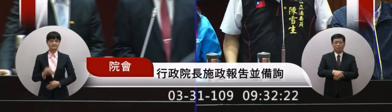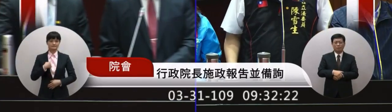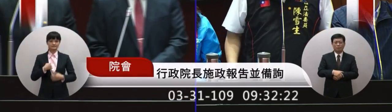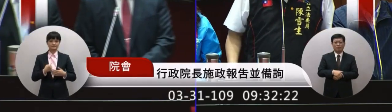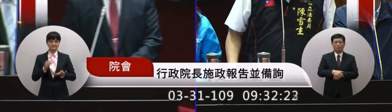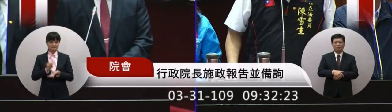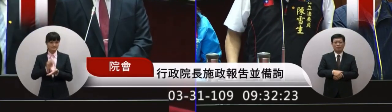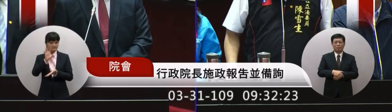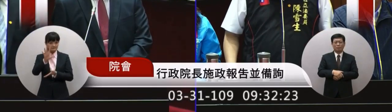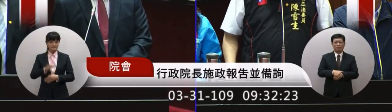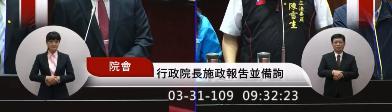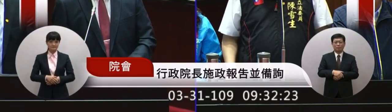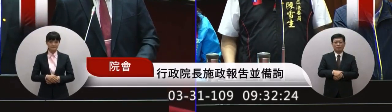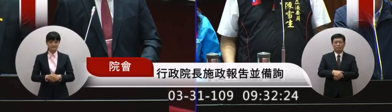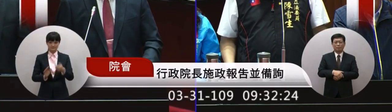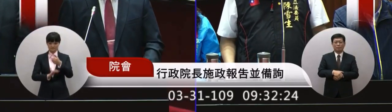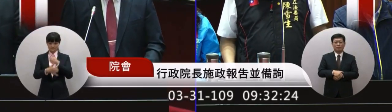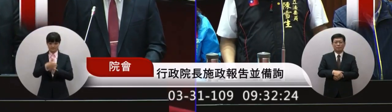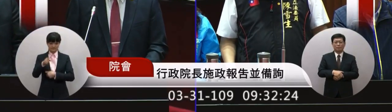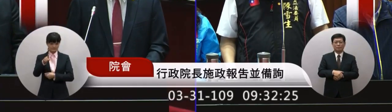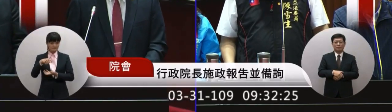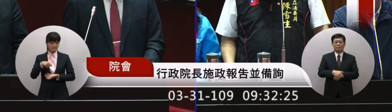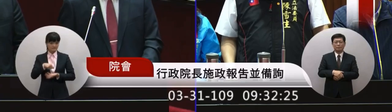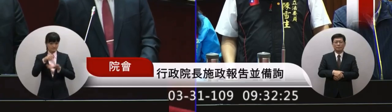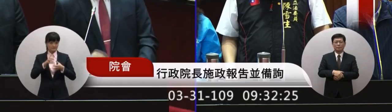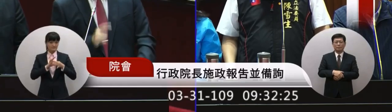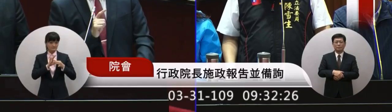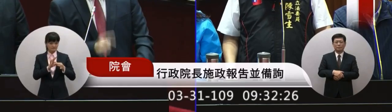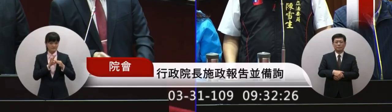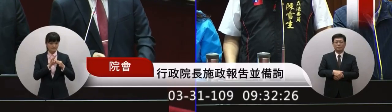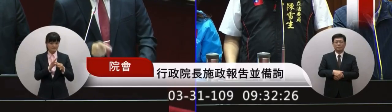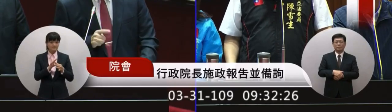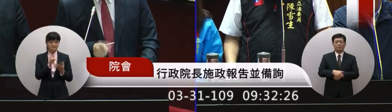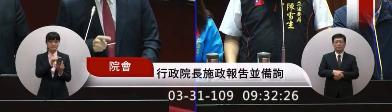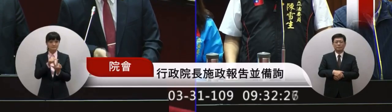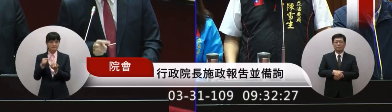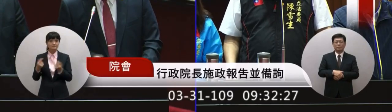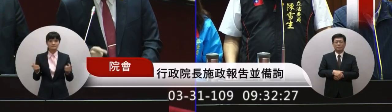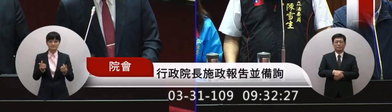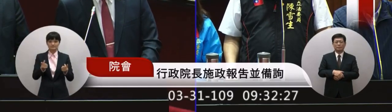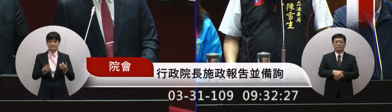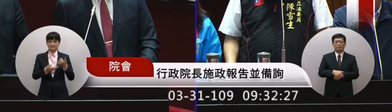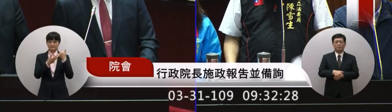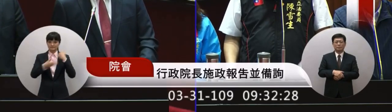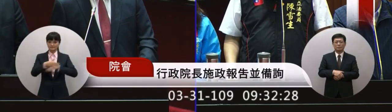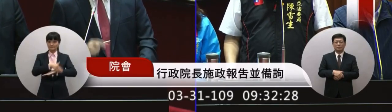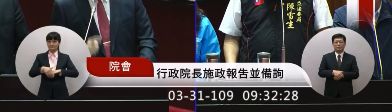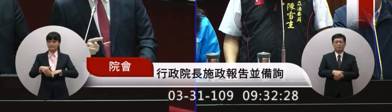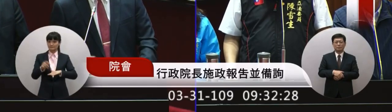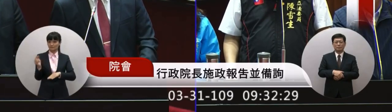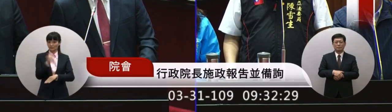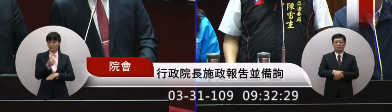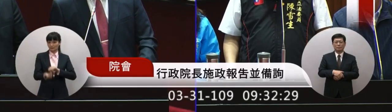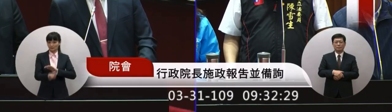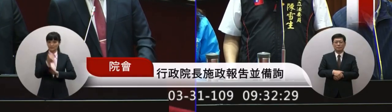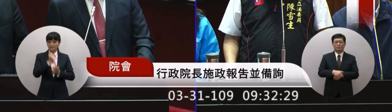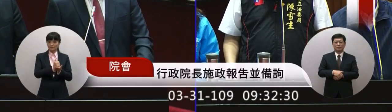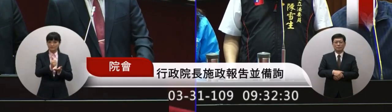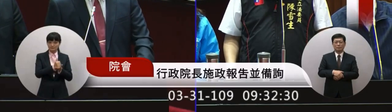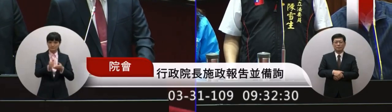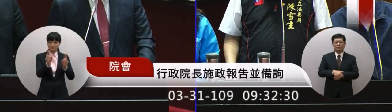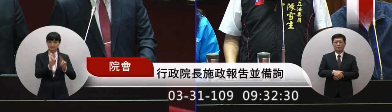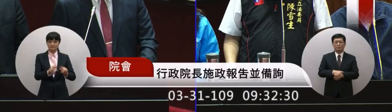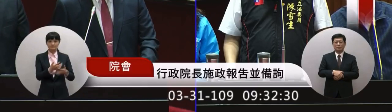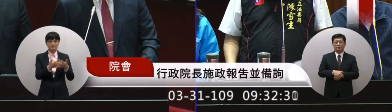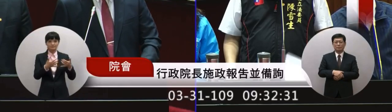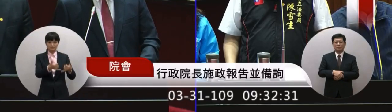一下，委员在关心的就是这些所谓的海岸快递的电商专区。